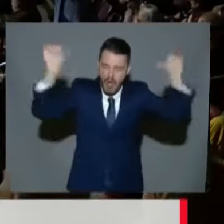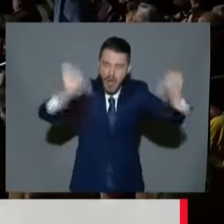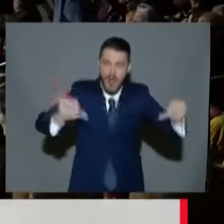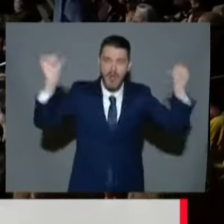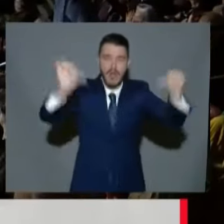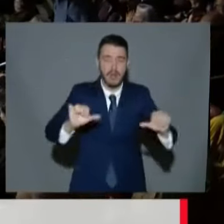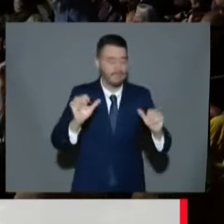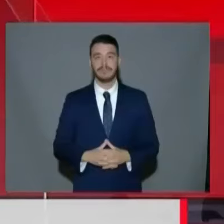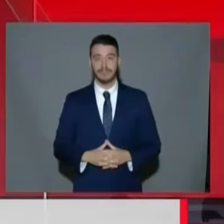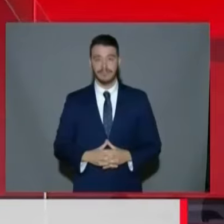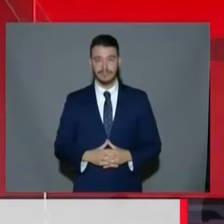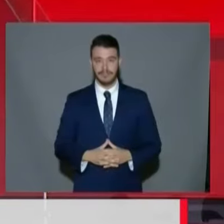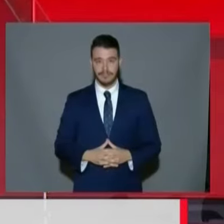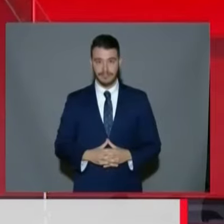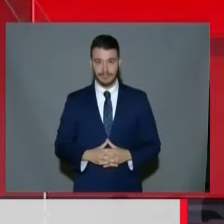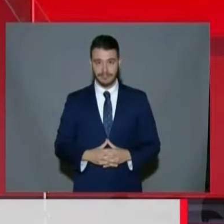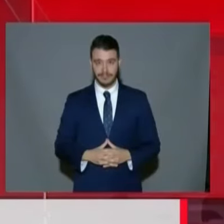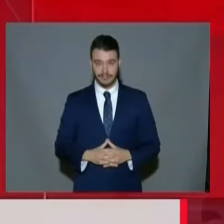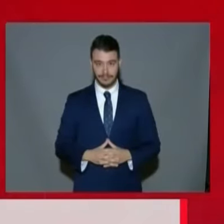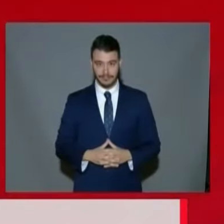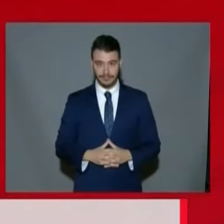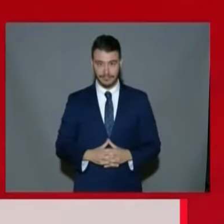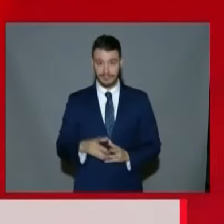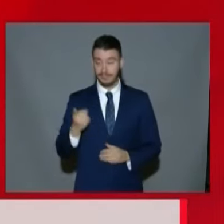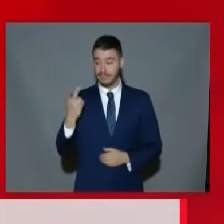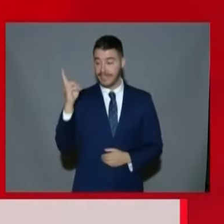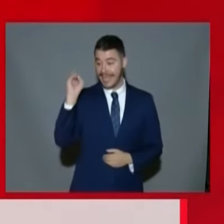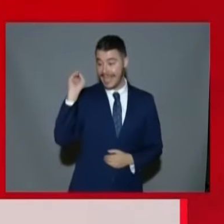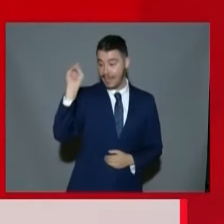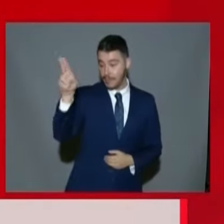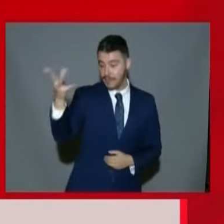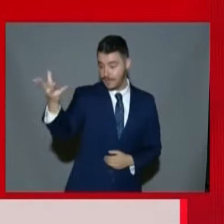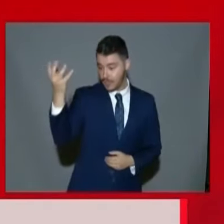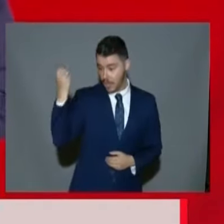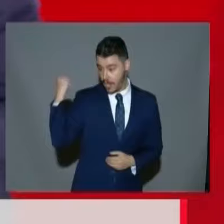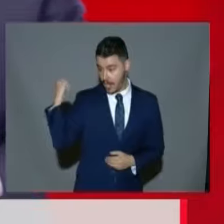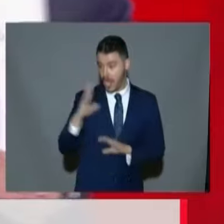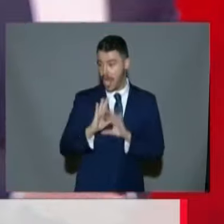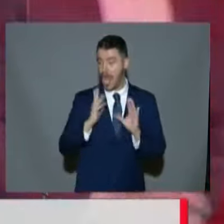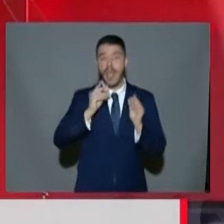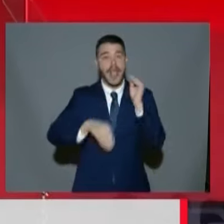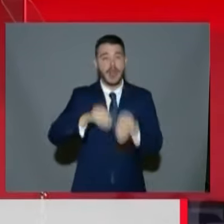Συντρόφισσες και σύντροφοι. Εάν αποσύρεις την υποψηφιότητά σου, δεν έχω ανάγκη να πάω σε εκλογές.